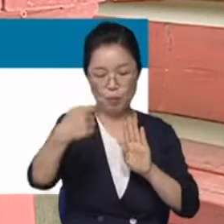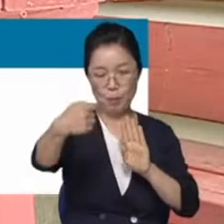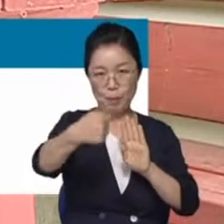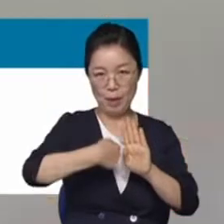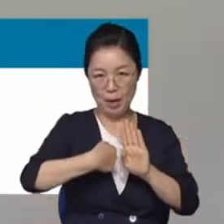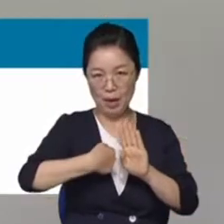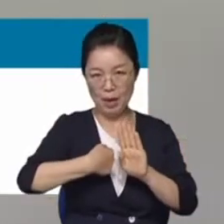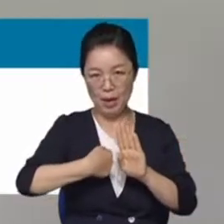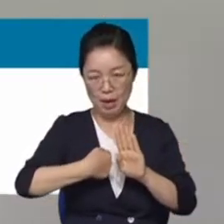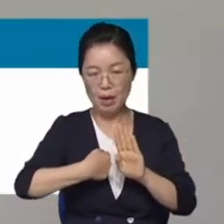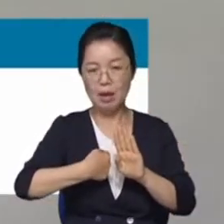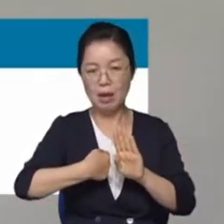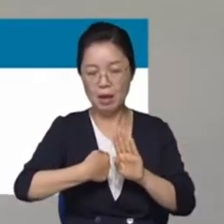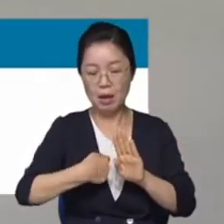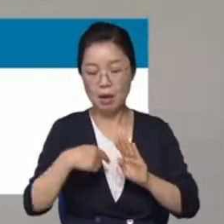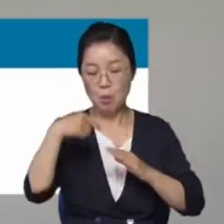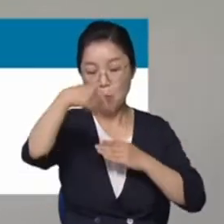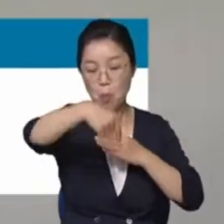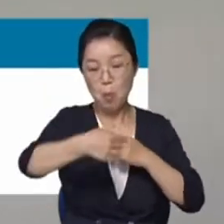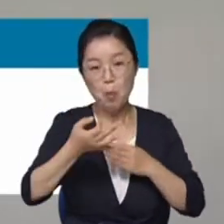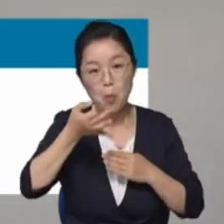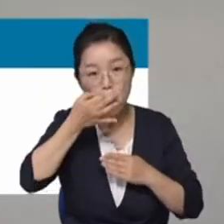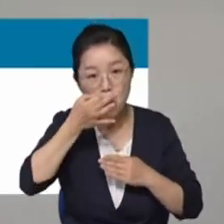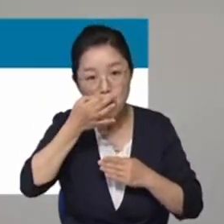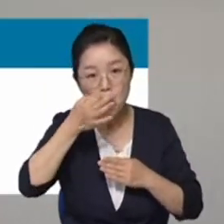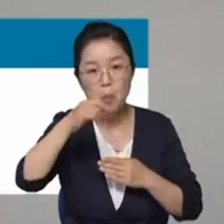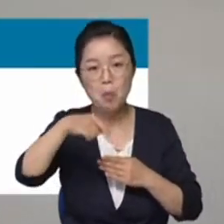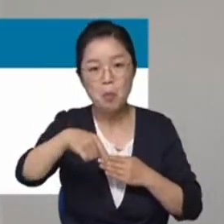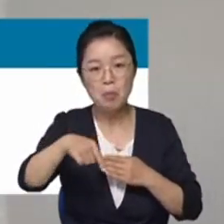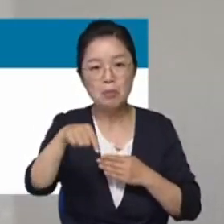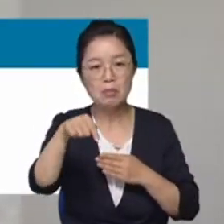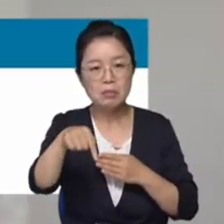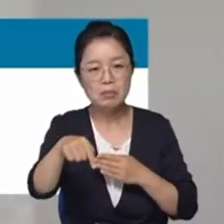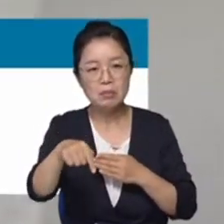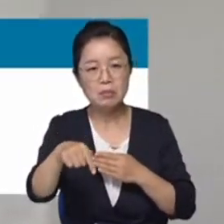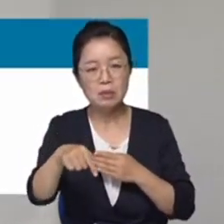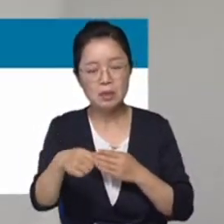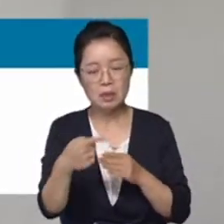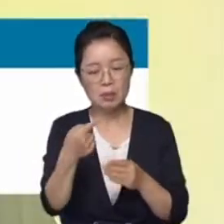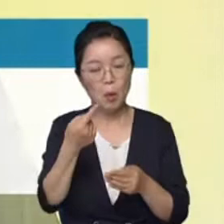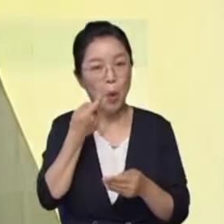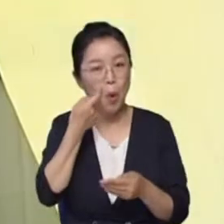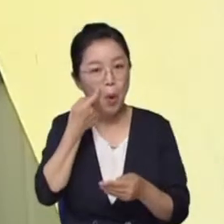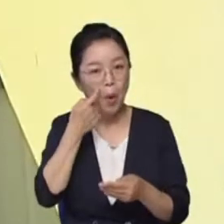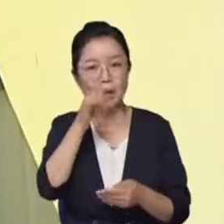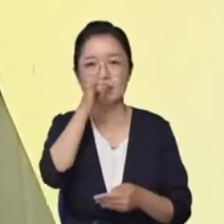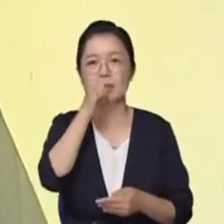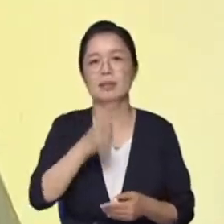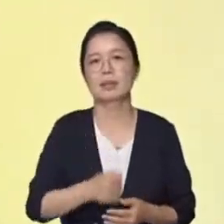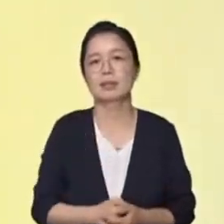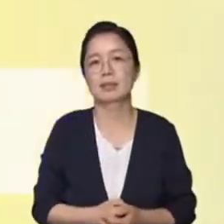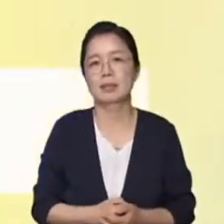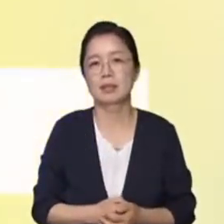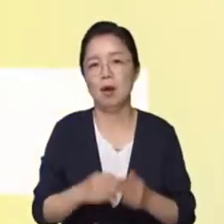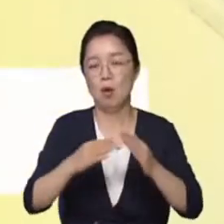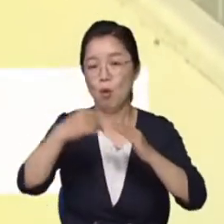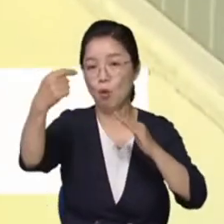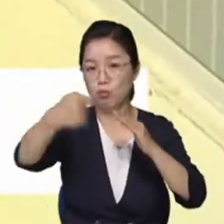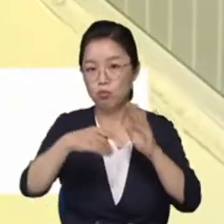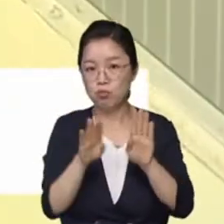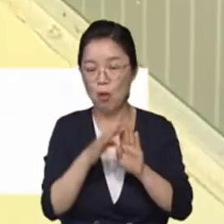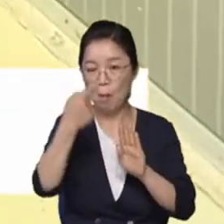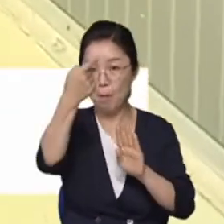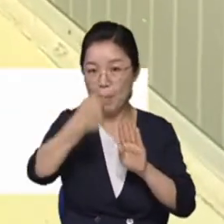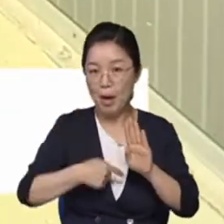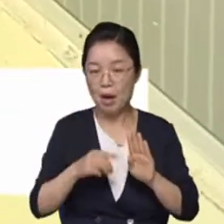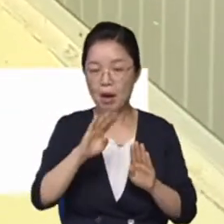뚫은 상황이에요. 반대편에 보면 나선형이 문에가 선명 자국이 있어요. 지붕을 뚫고 현관문에 박힌